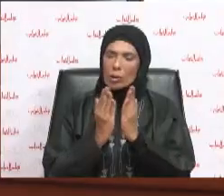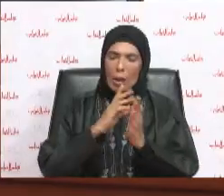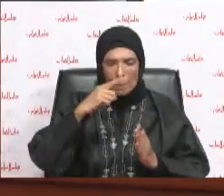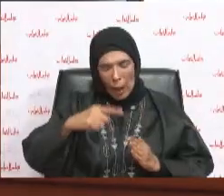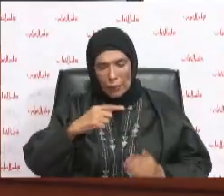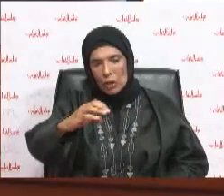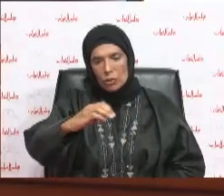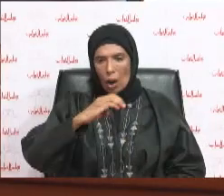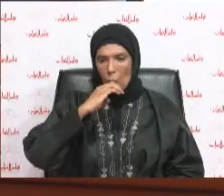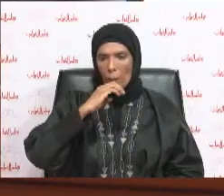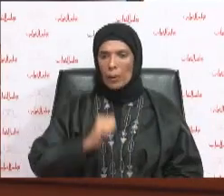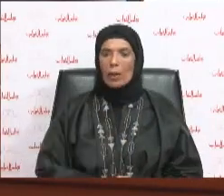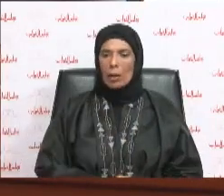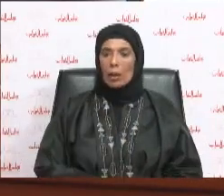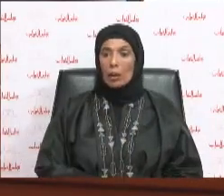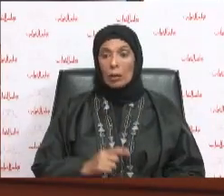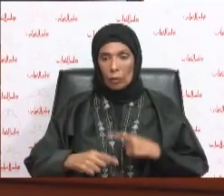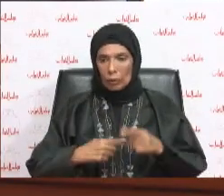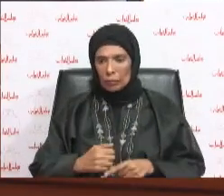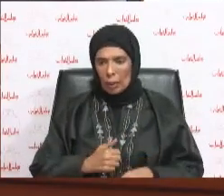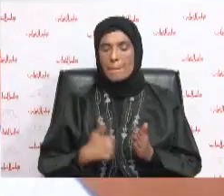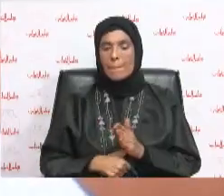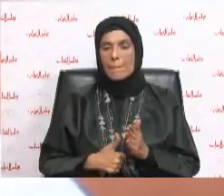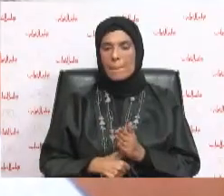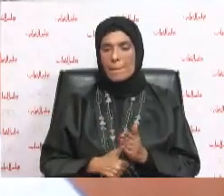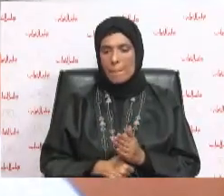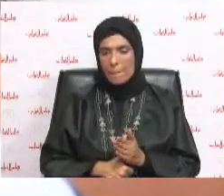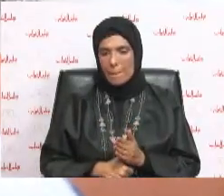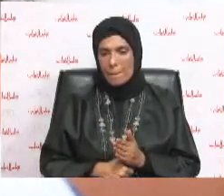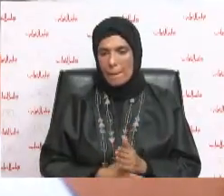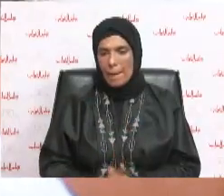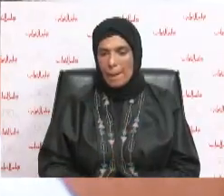الحد الأعلى للمعاش، يعني نفتح السقف.